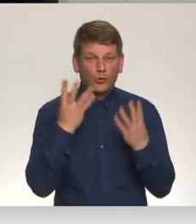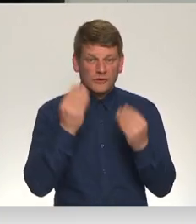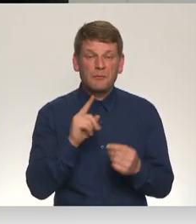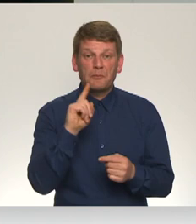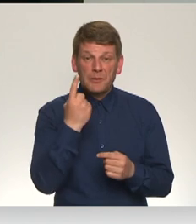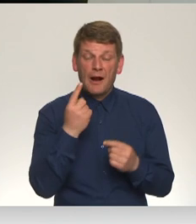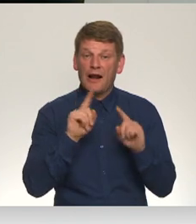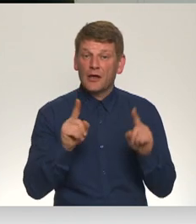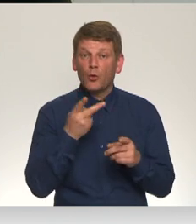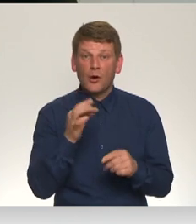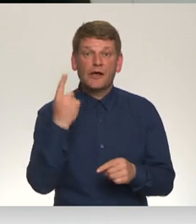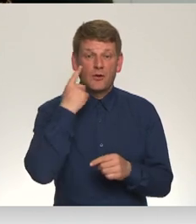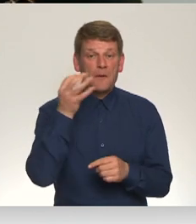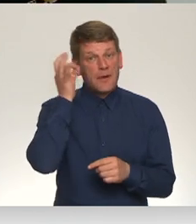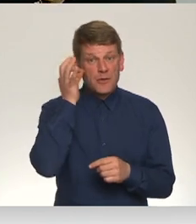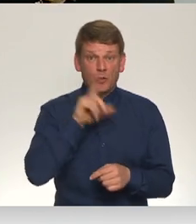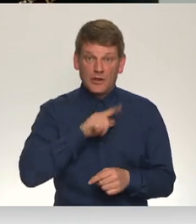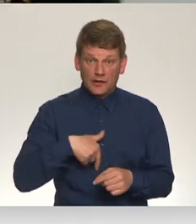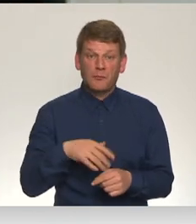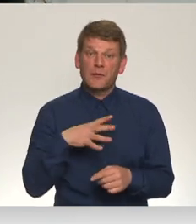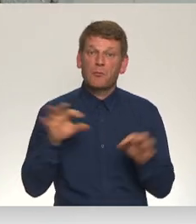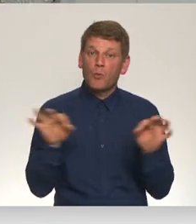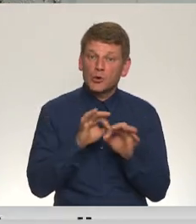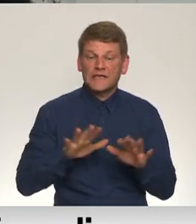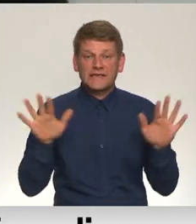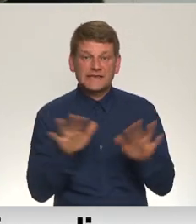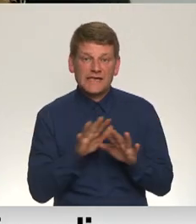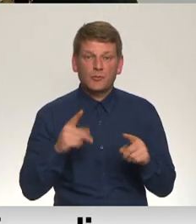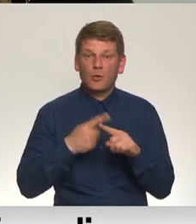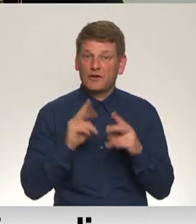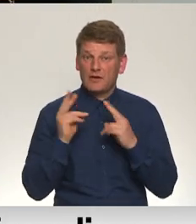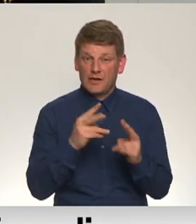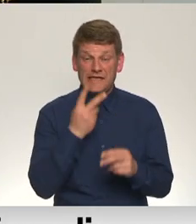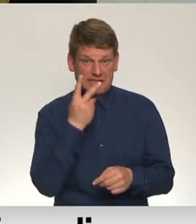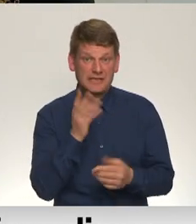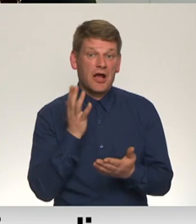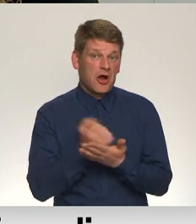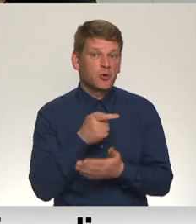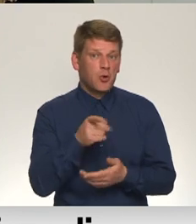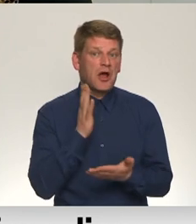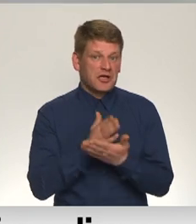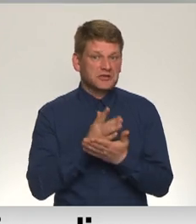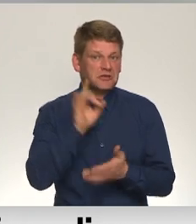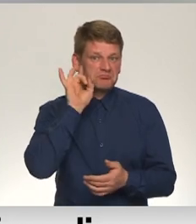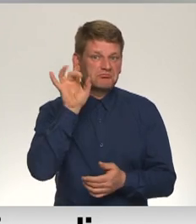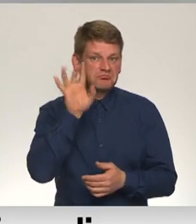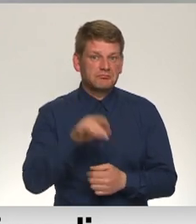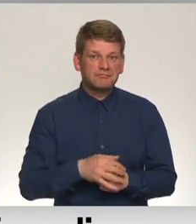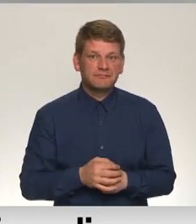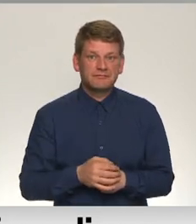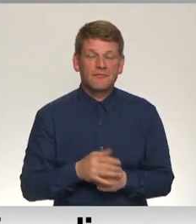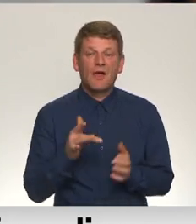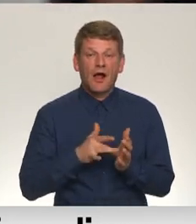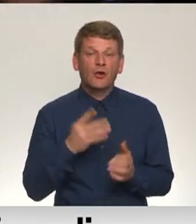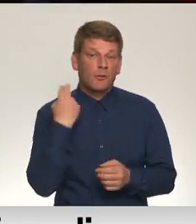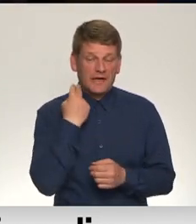ko iedomājās, pieminot latviešus, bija mūzika, dziesmas un dejas. Izskatās, ka esat ar to ļoti slaveni. Kāda brita